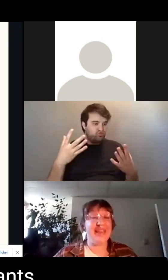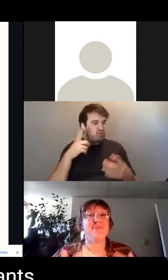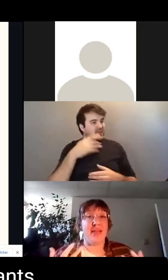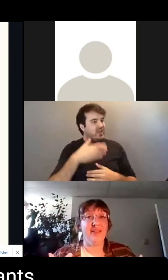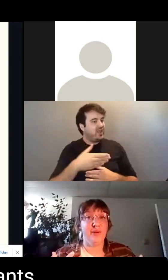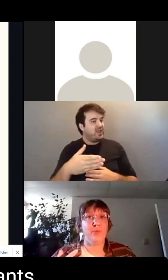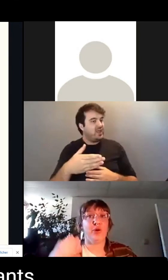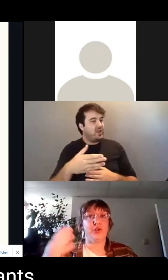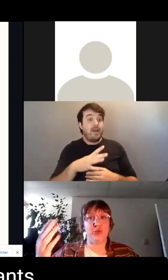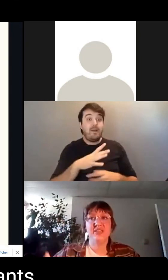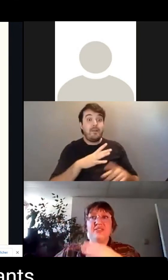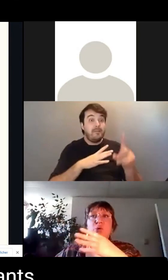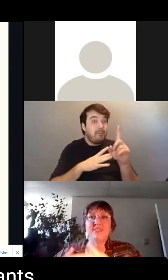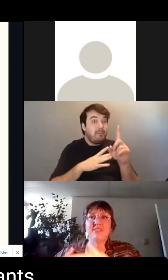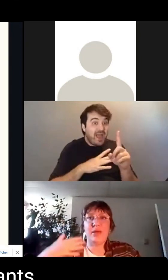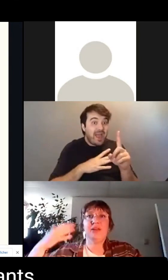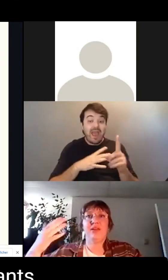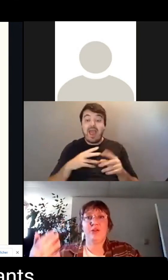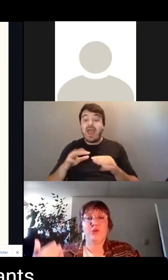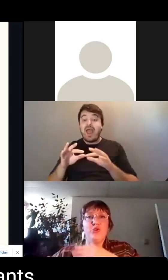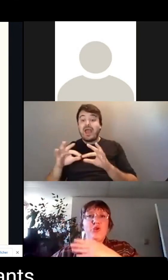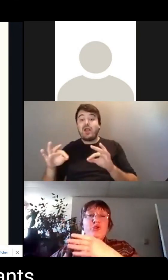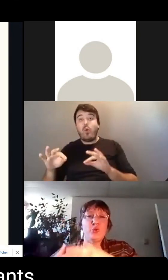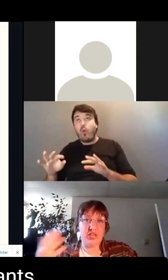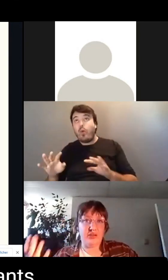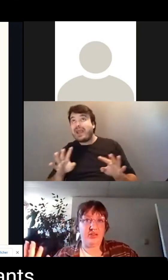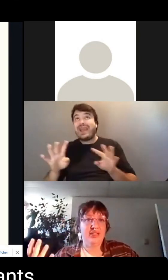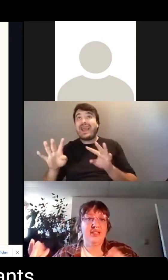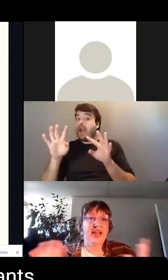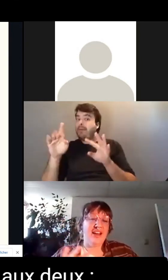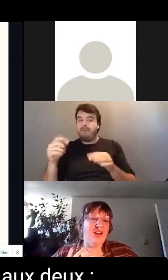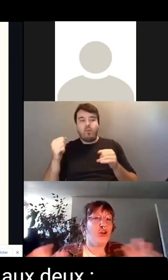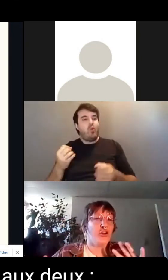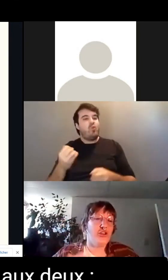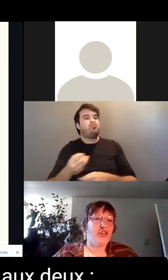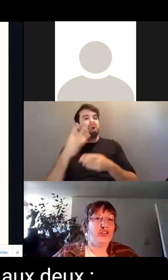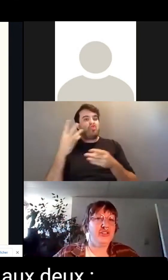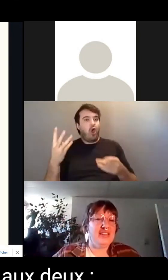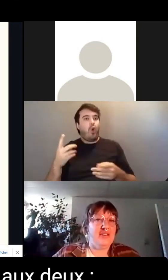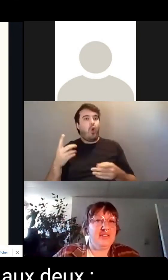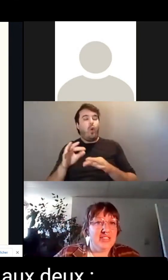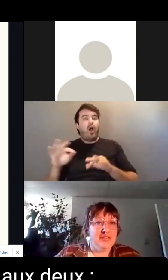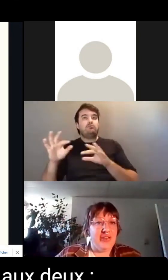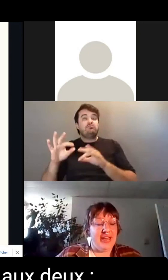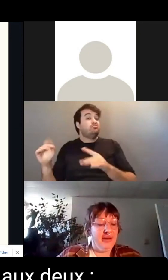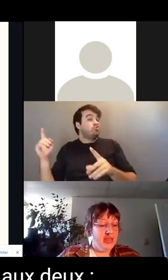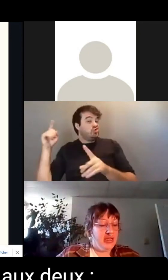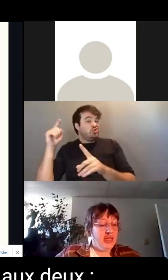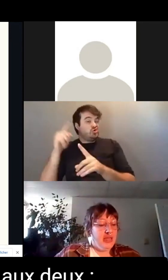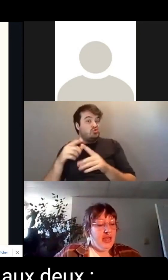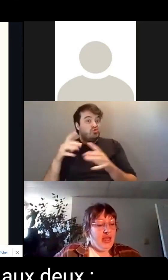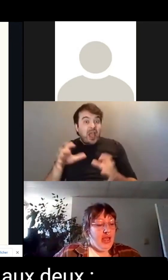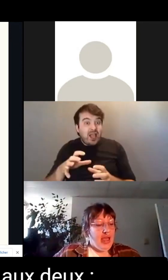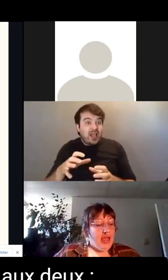haricots grimpants produisent constamment jusqu'au gel. Alors, il y a des avantages différents